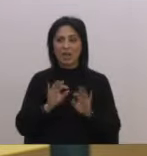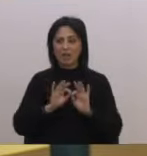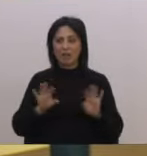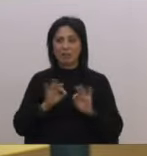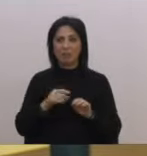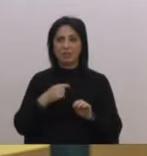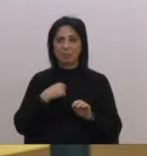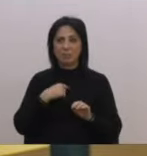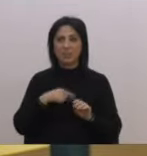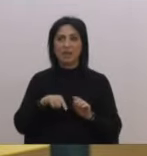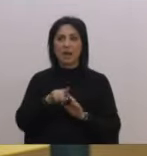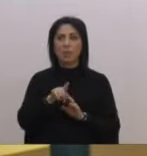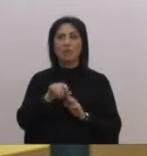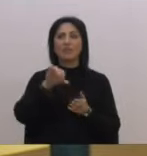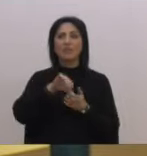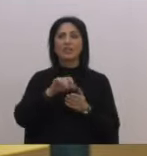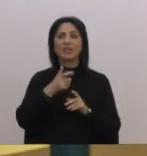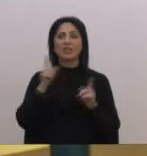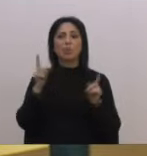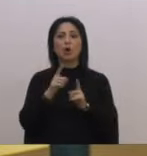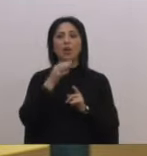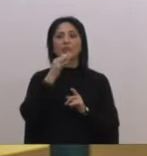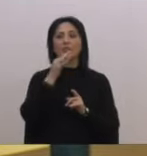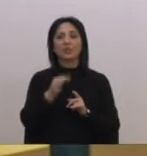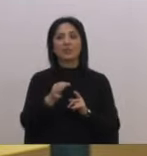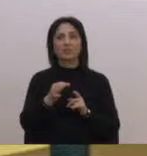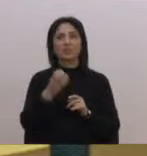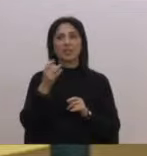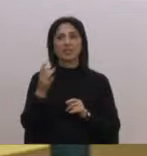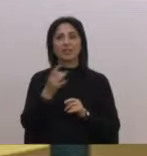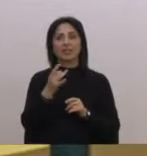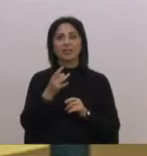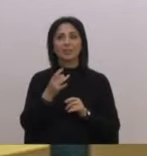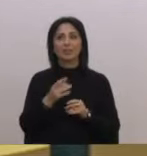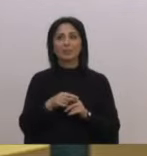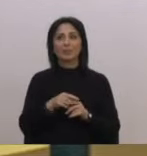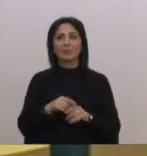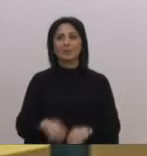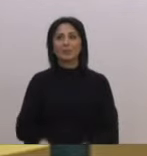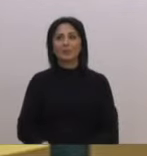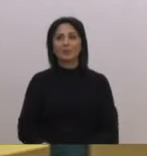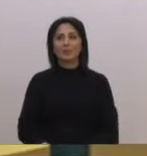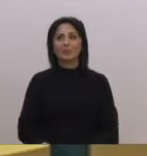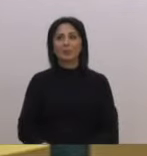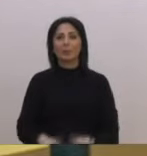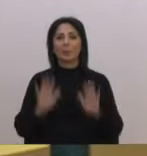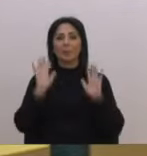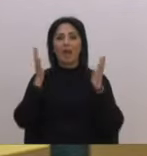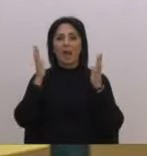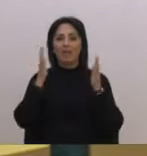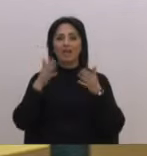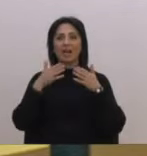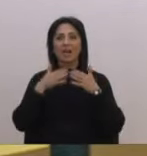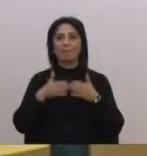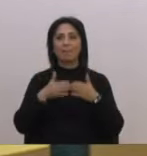mezga movedi mașina, arvic, zaliana mokle tuitui, kide vergel, rom. Anaclii